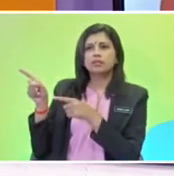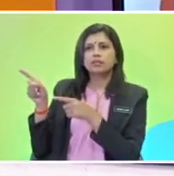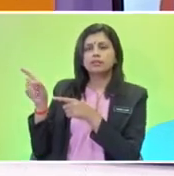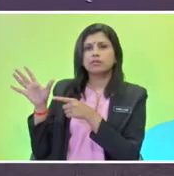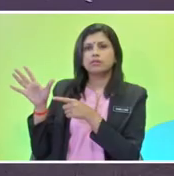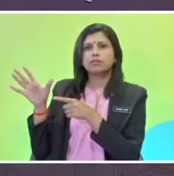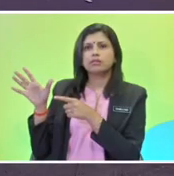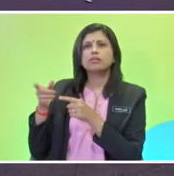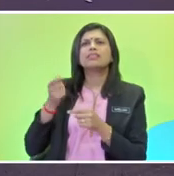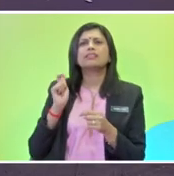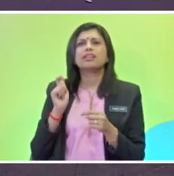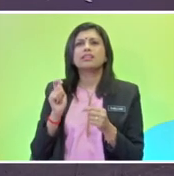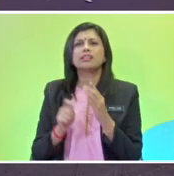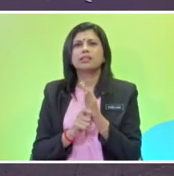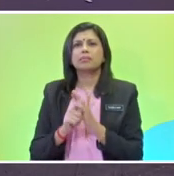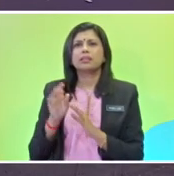5. Tadi 5 kan tambah.